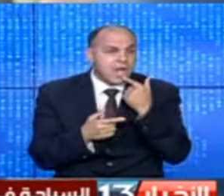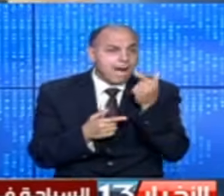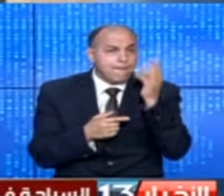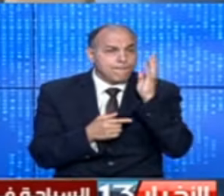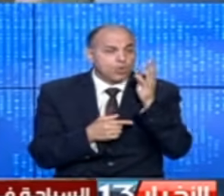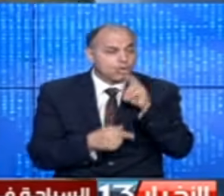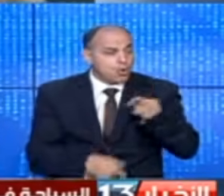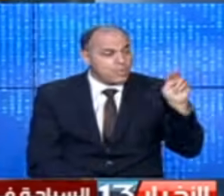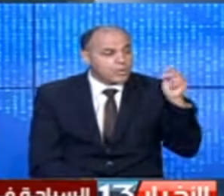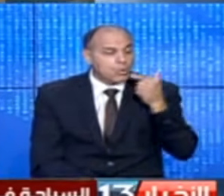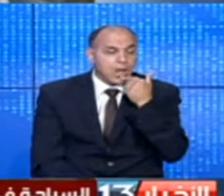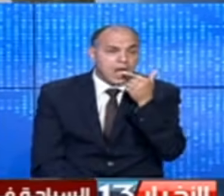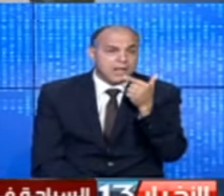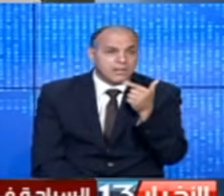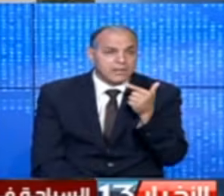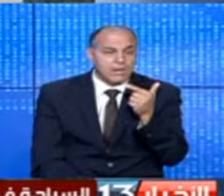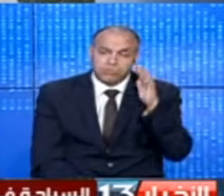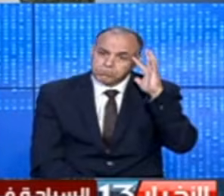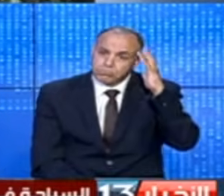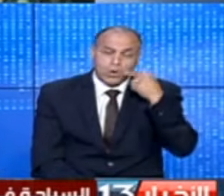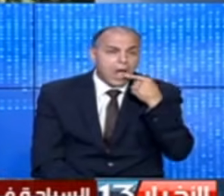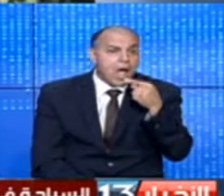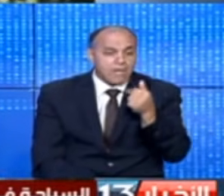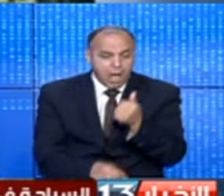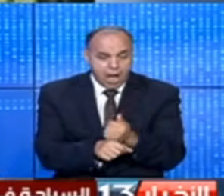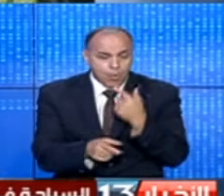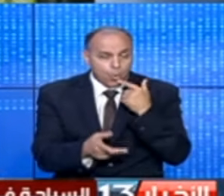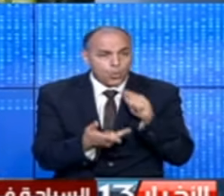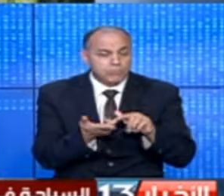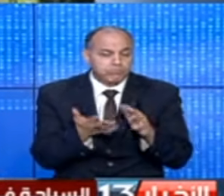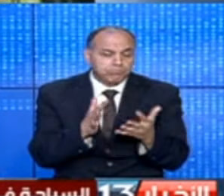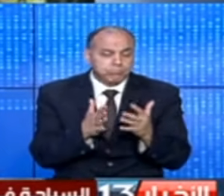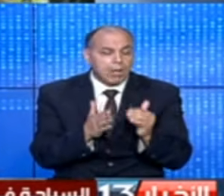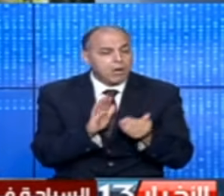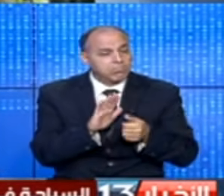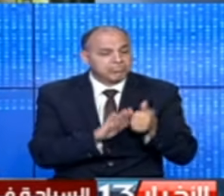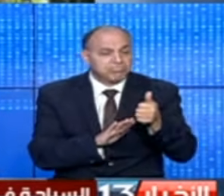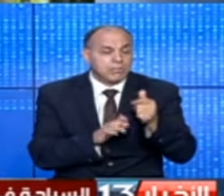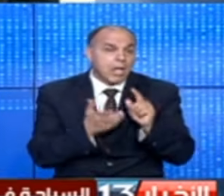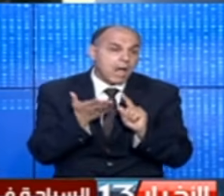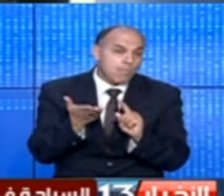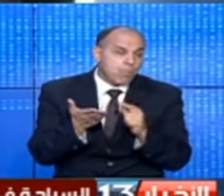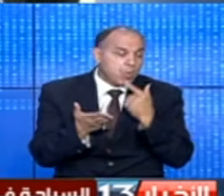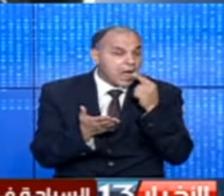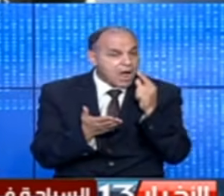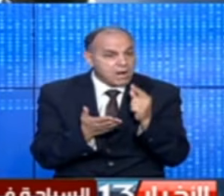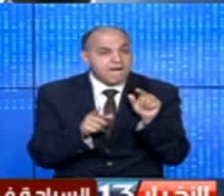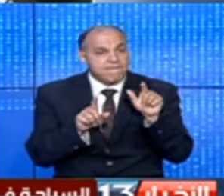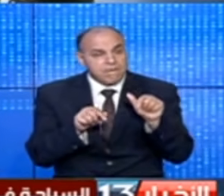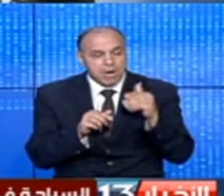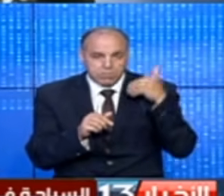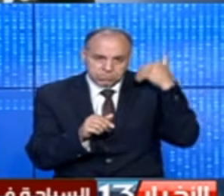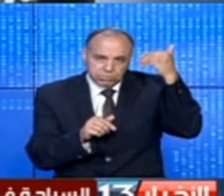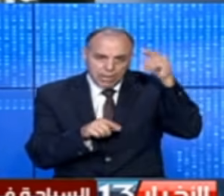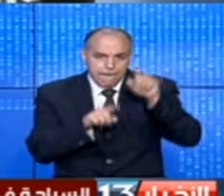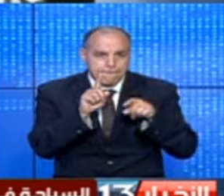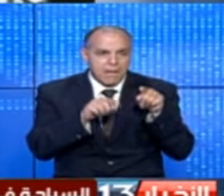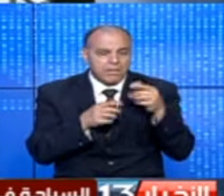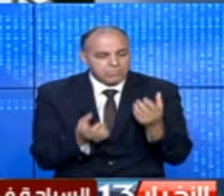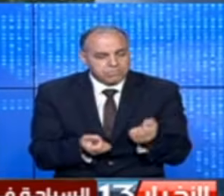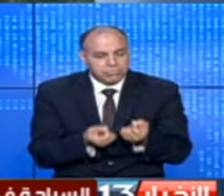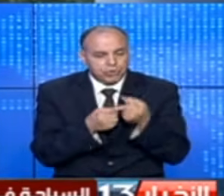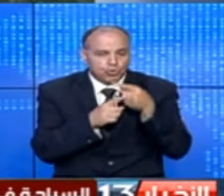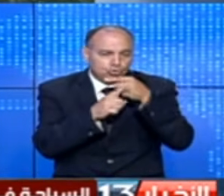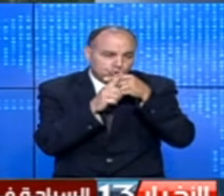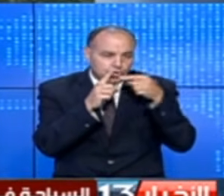مؤتمر الأمم المتحدة فإن التوقعات لهذا العام لا تبدو أفضل كثيرا، رغم أن هناك أمال ببعض الانتعاش في